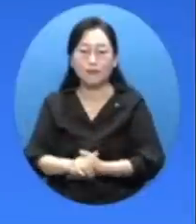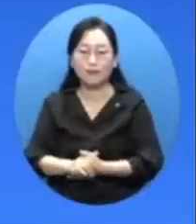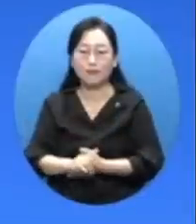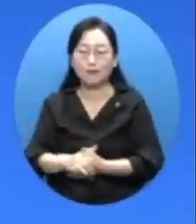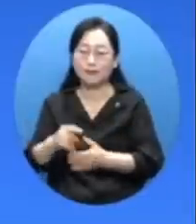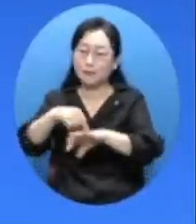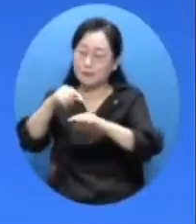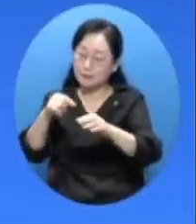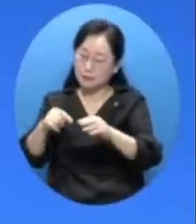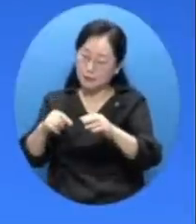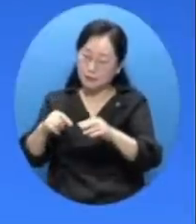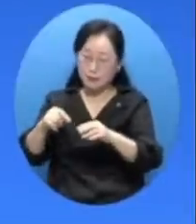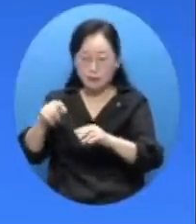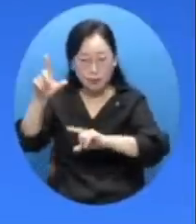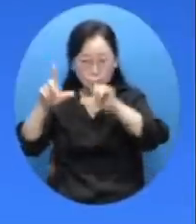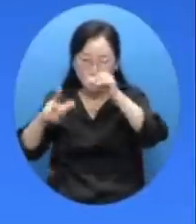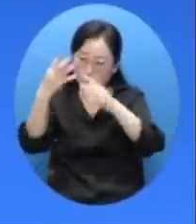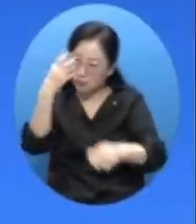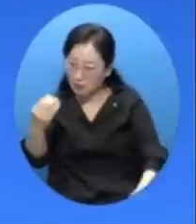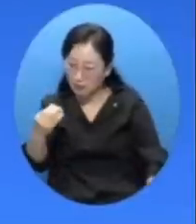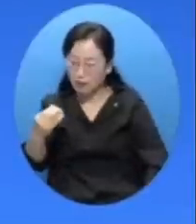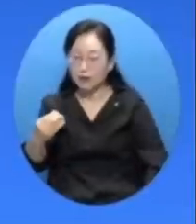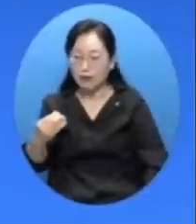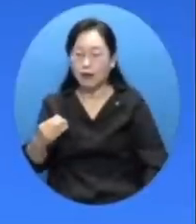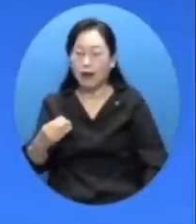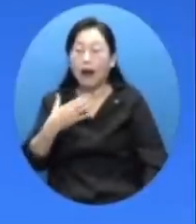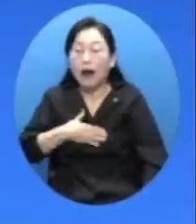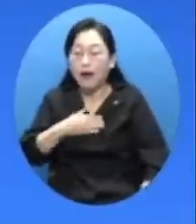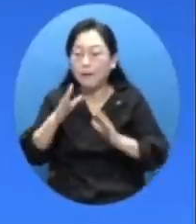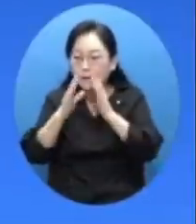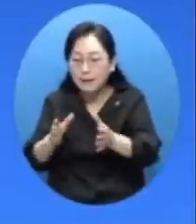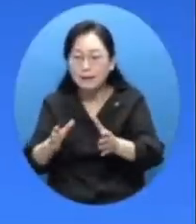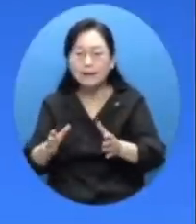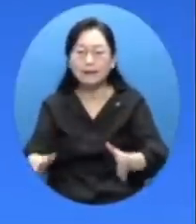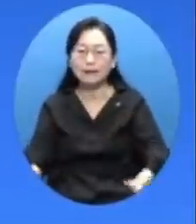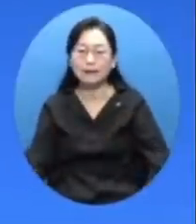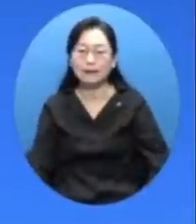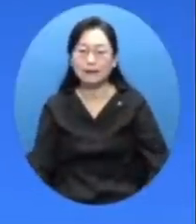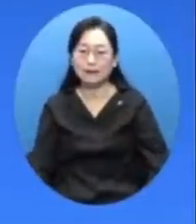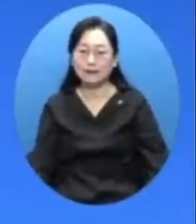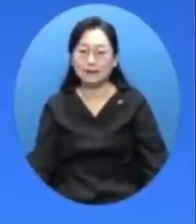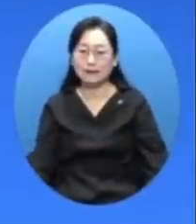그들의 말을 보고 그들의 모습을 보고 그냥 속은 것입니다.